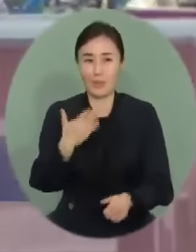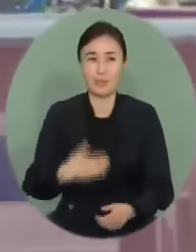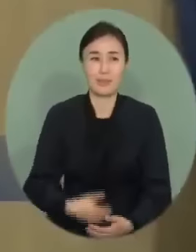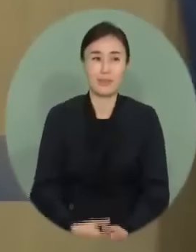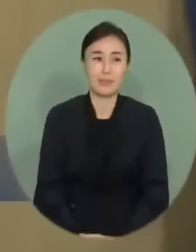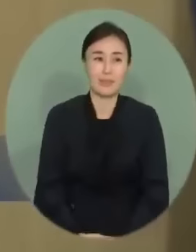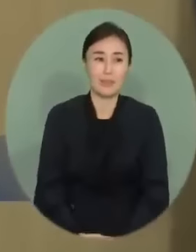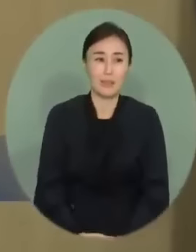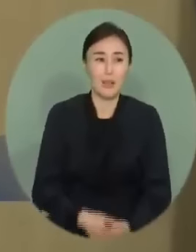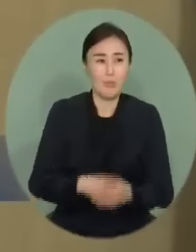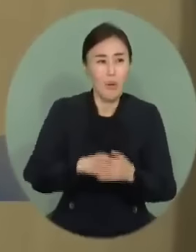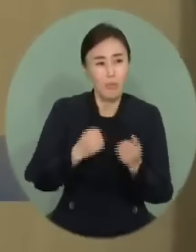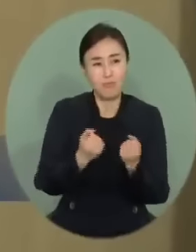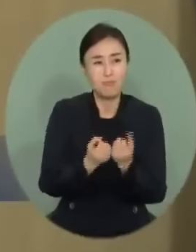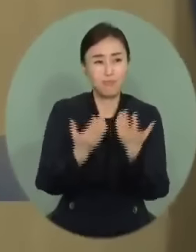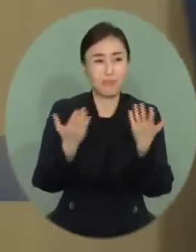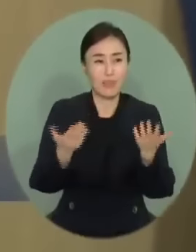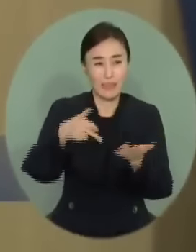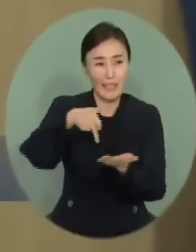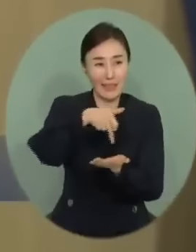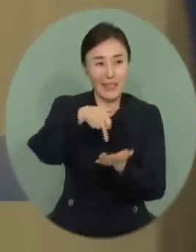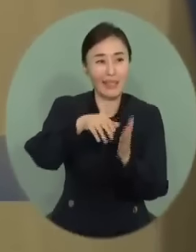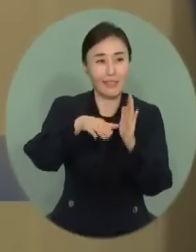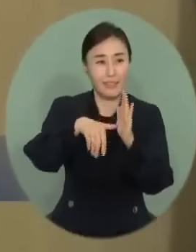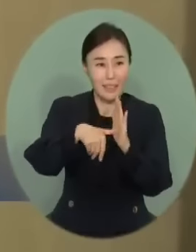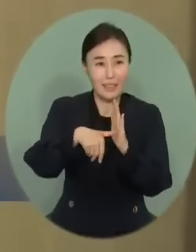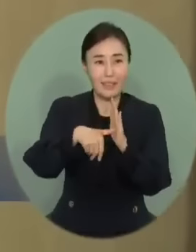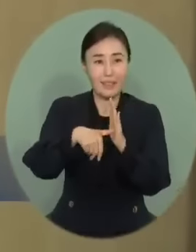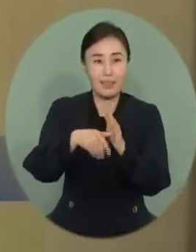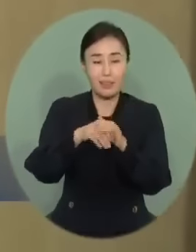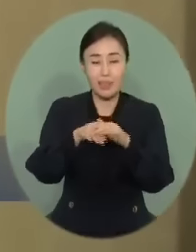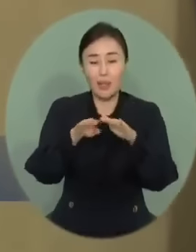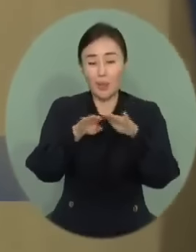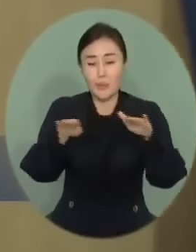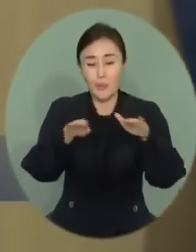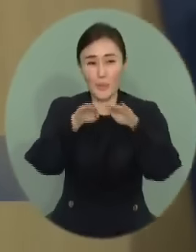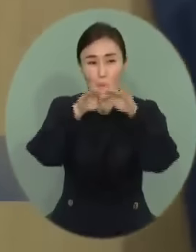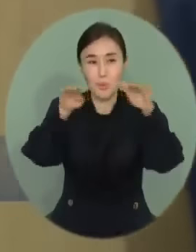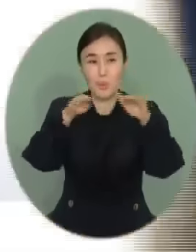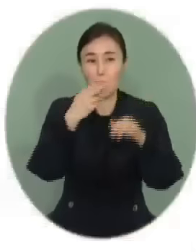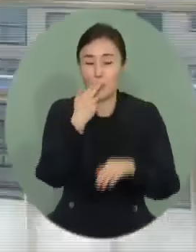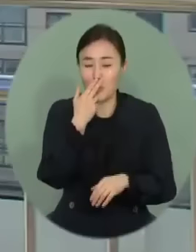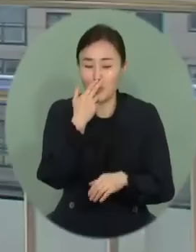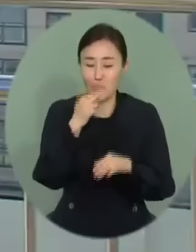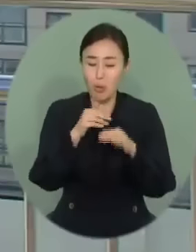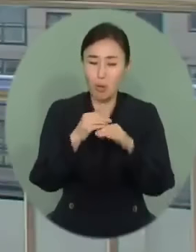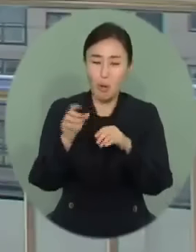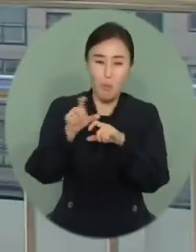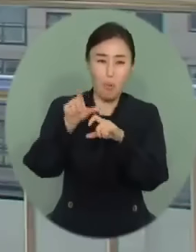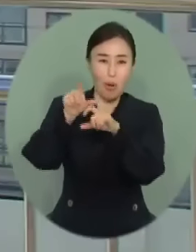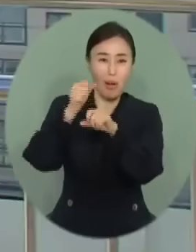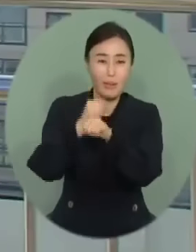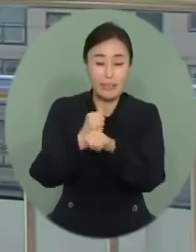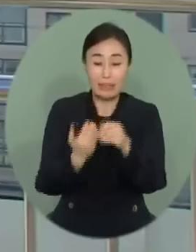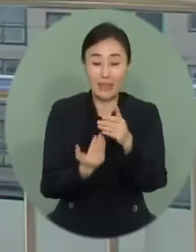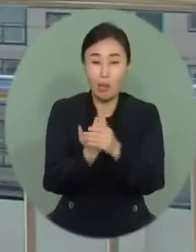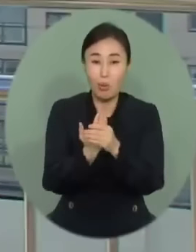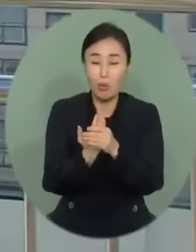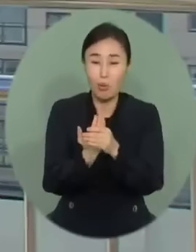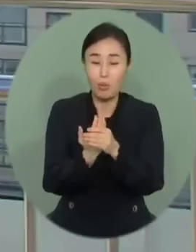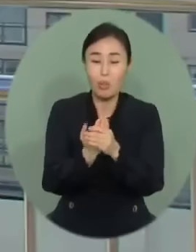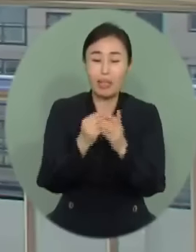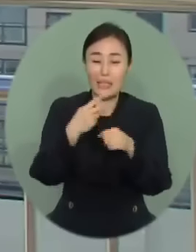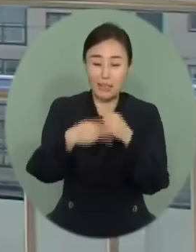사할 경우 라의 로런 고을 하고 사고 발생 이후 2년이